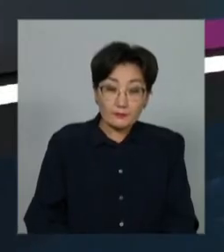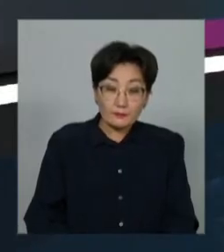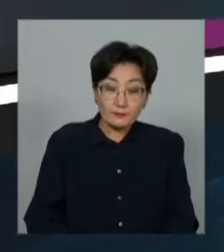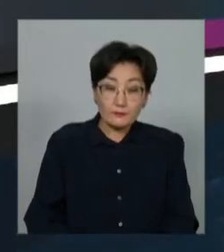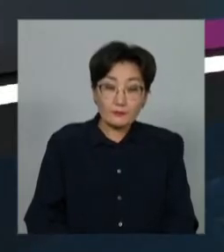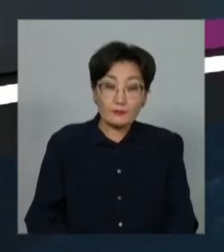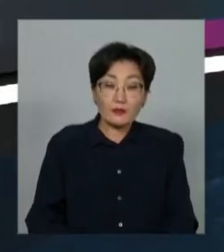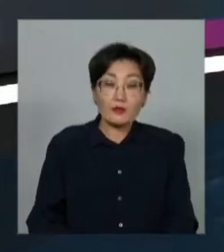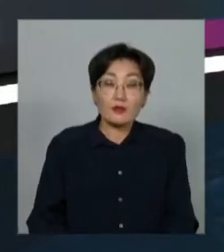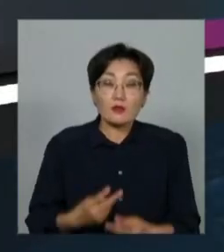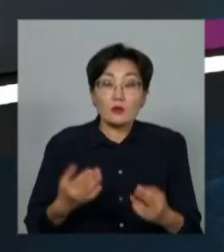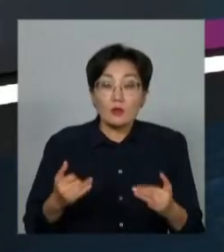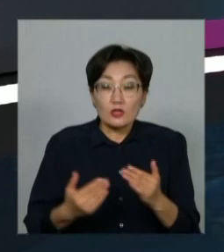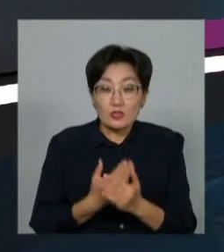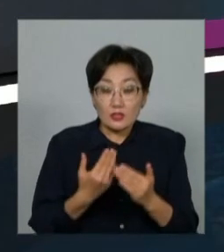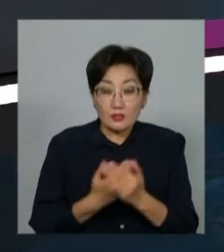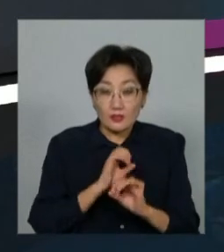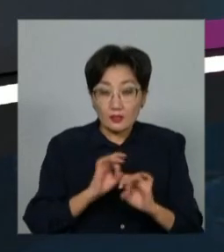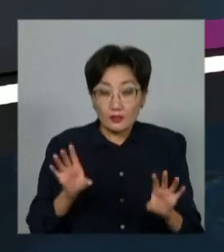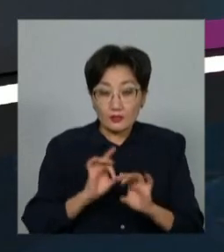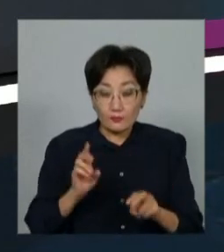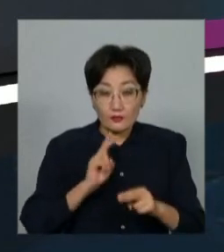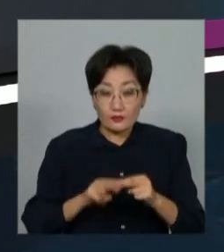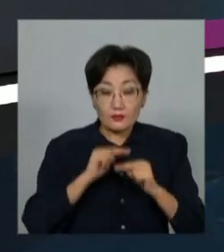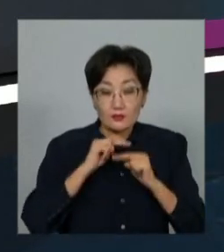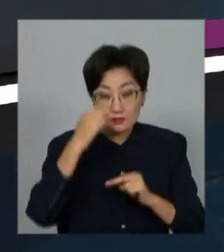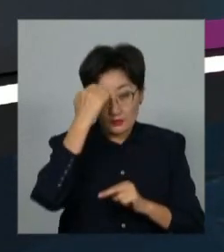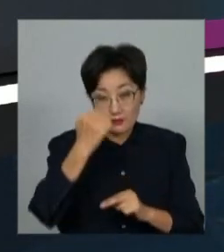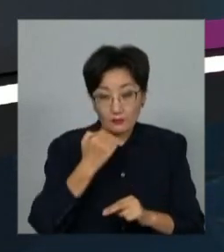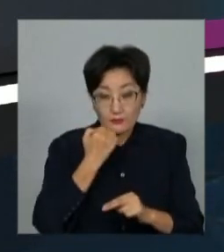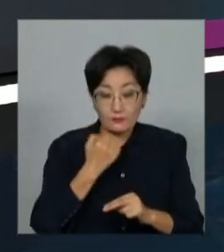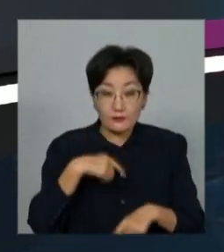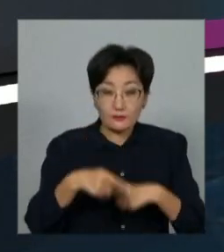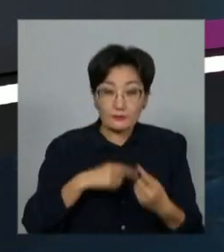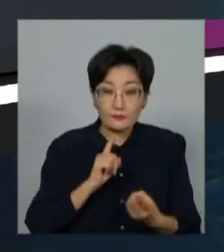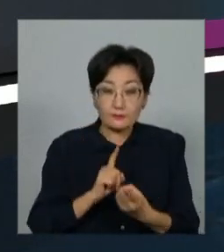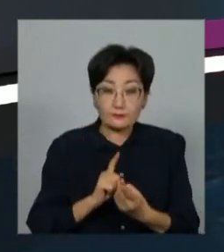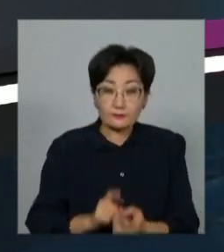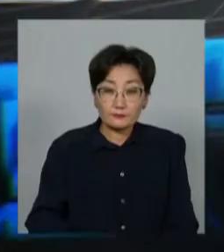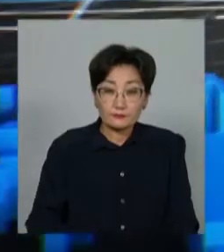Қымбатты көрермен, бүгінге келіп жеткен ақпараттар легі осымен тәмам. Кешкі жаңалықтарда кездескенше.